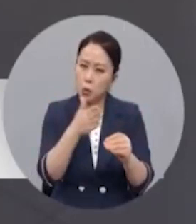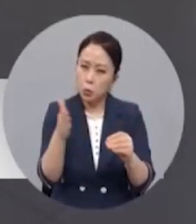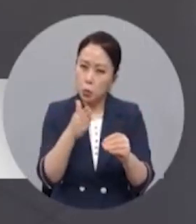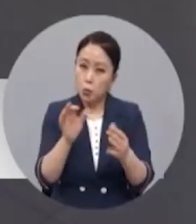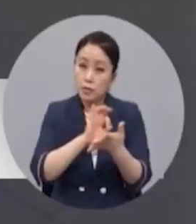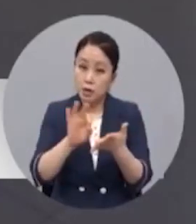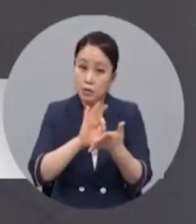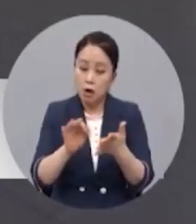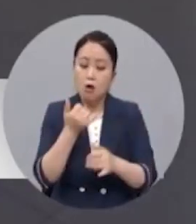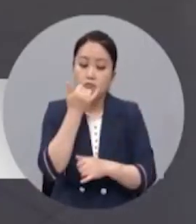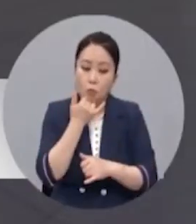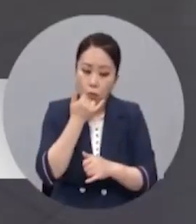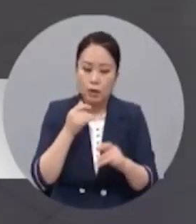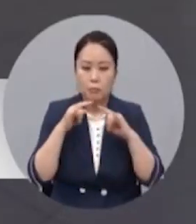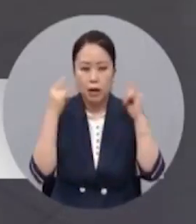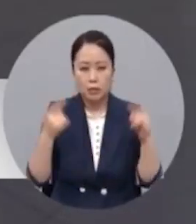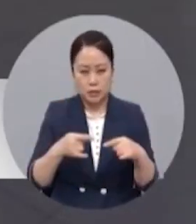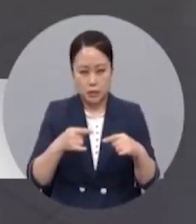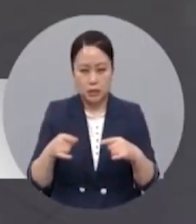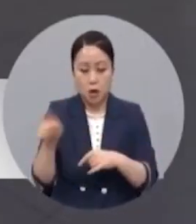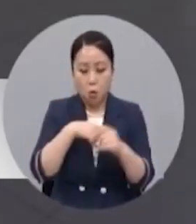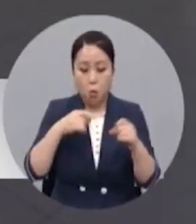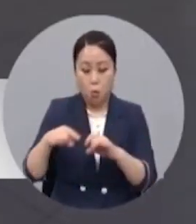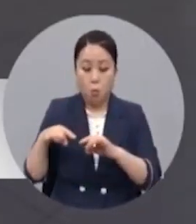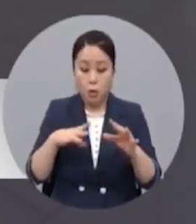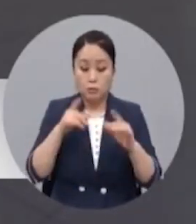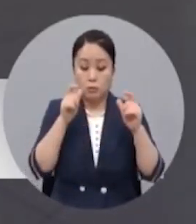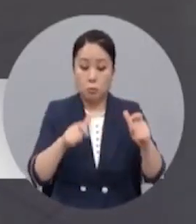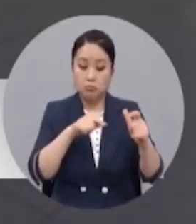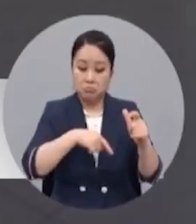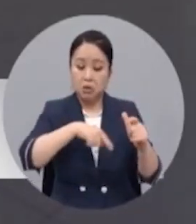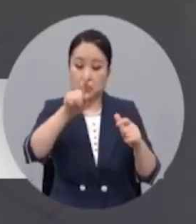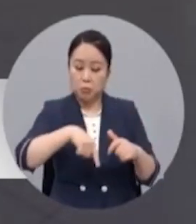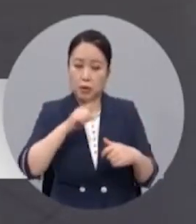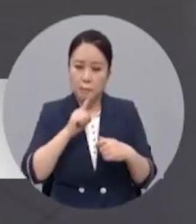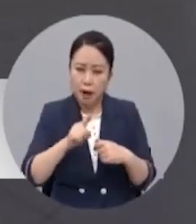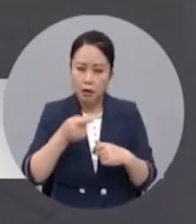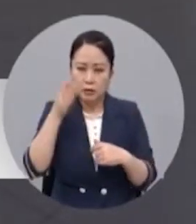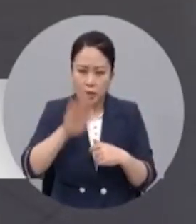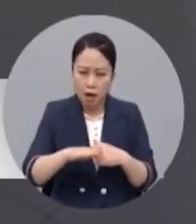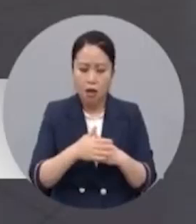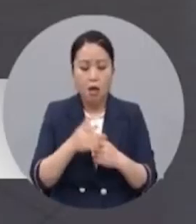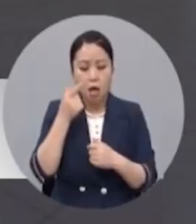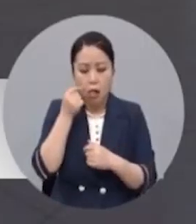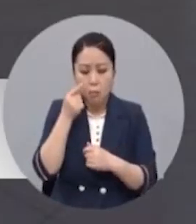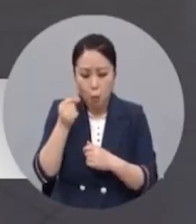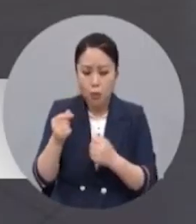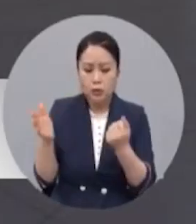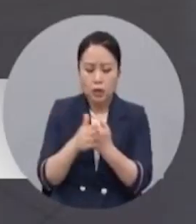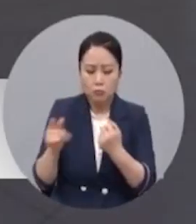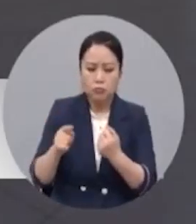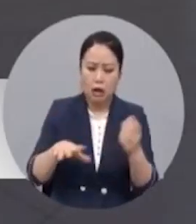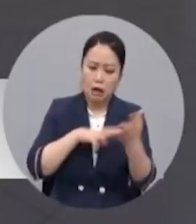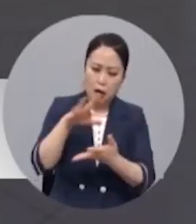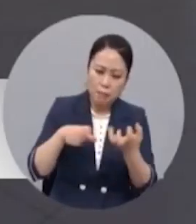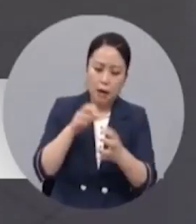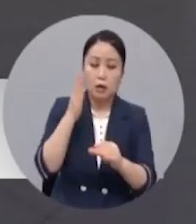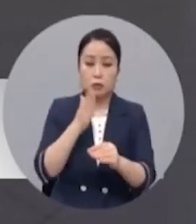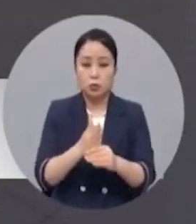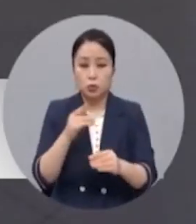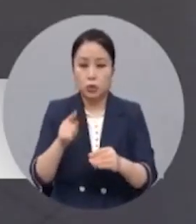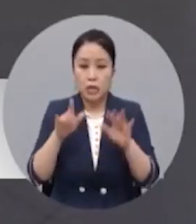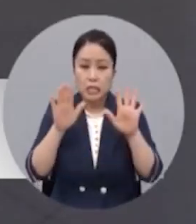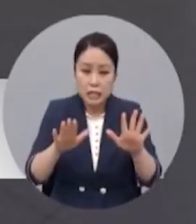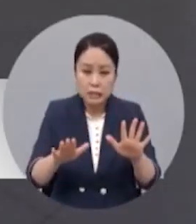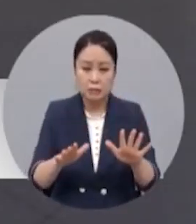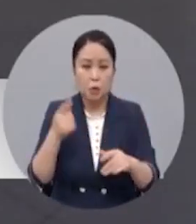프랑스의 원전 지역으로 간다는 계획인데요. 일본 원전 오염수 방류로 혼란한 이 시국에 하필 원전 시찰을